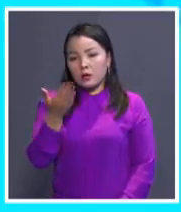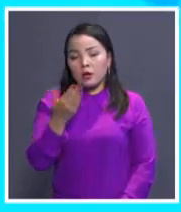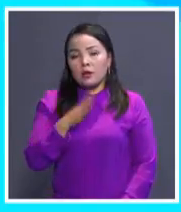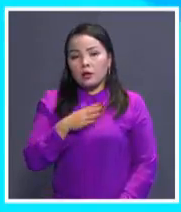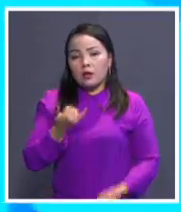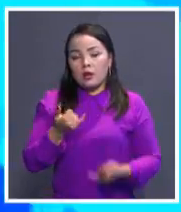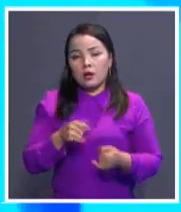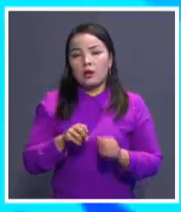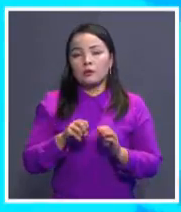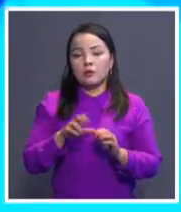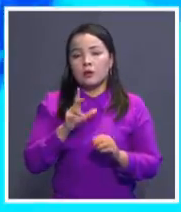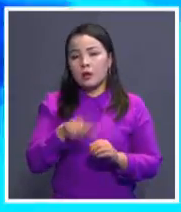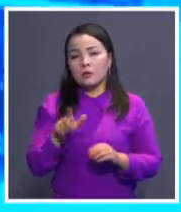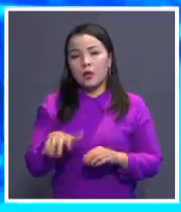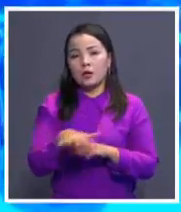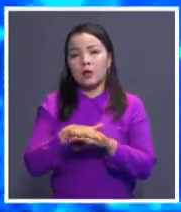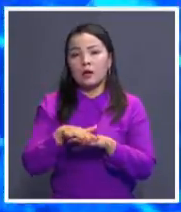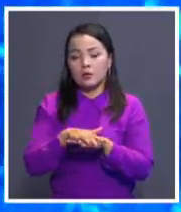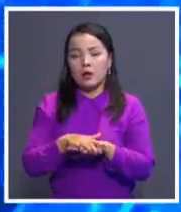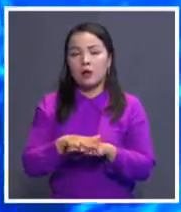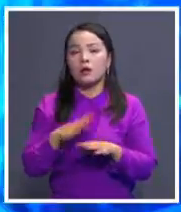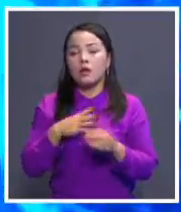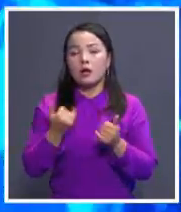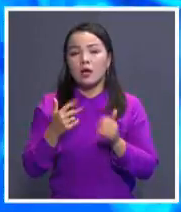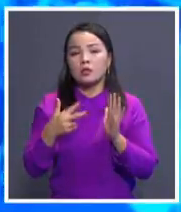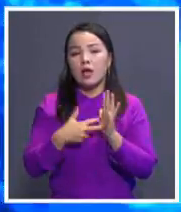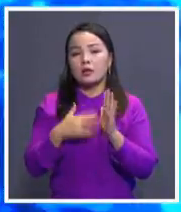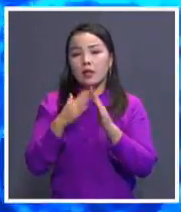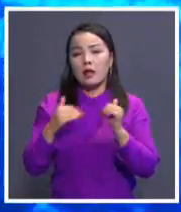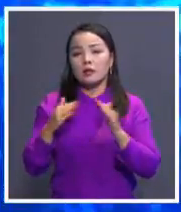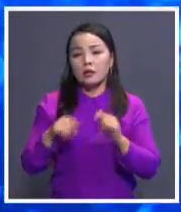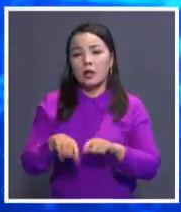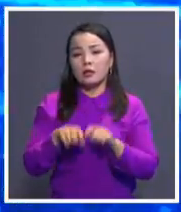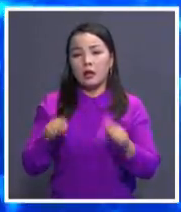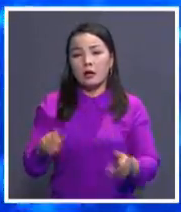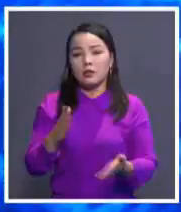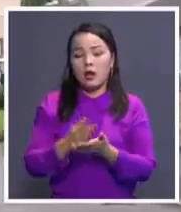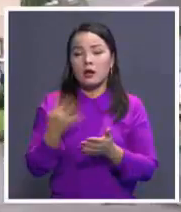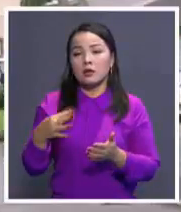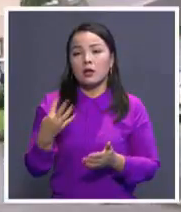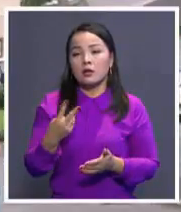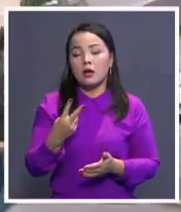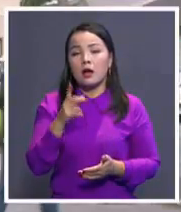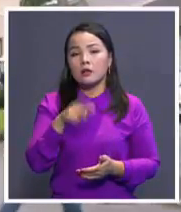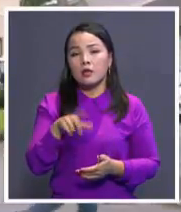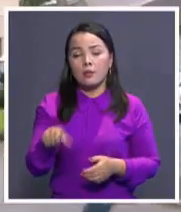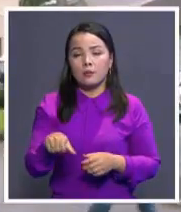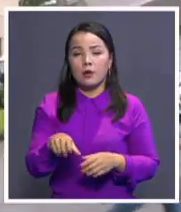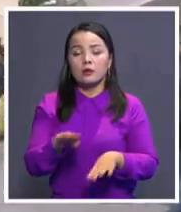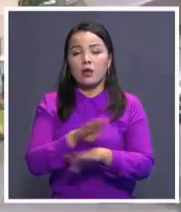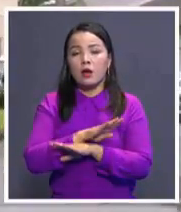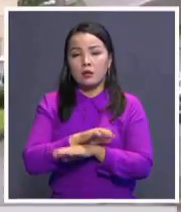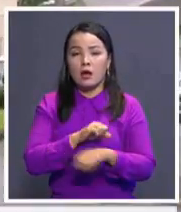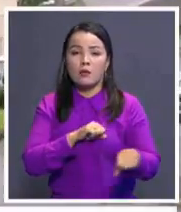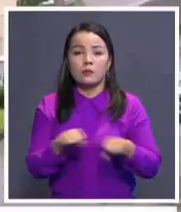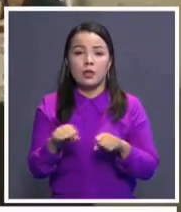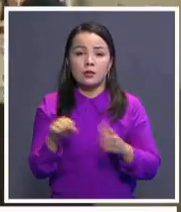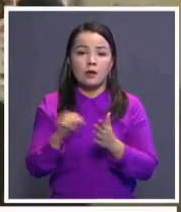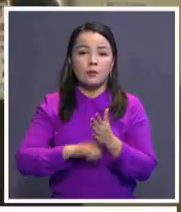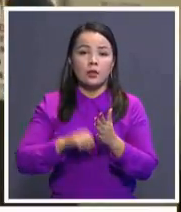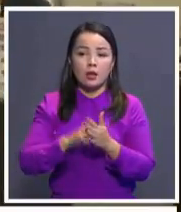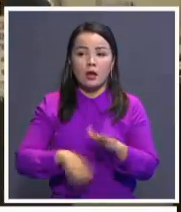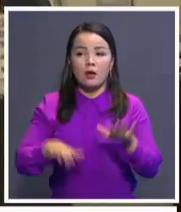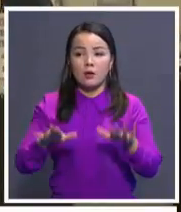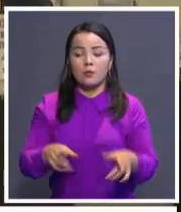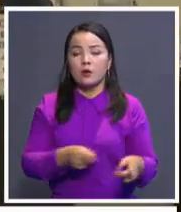үкіметі босқындарға арнап 8 лагерь тұрғызды. Оларға бейсенбі күні 42 адамды мерт қылған жер сілкінісінен зардап шеккендер